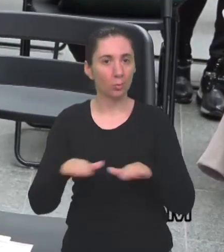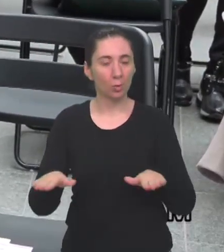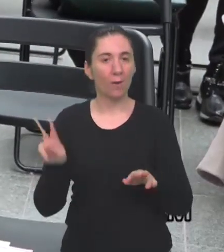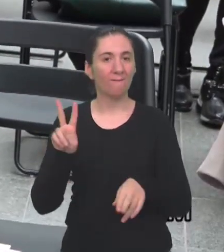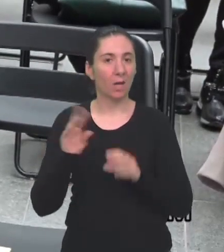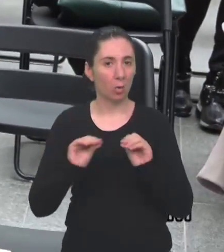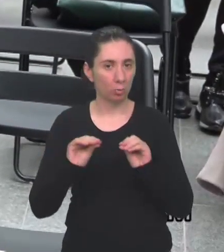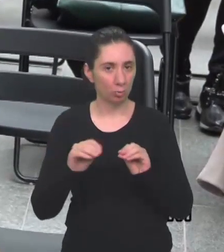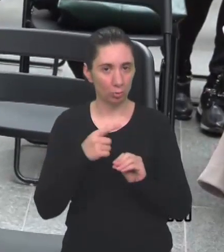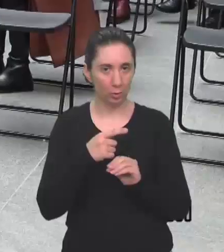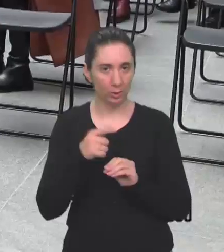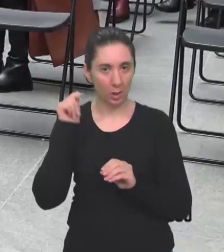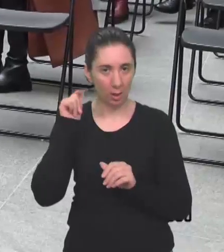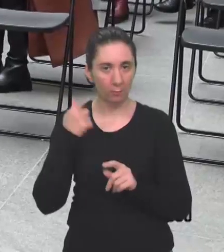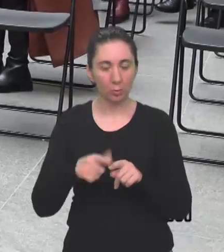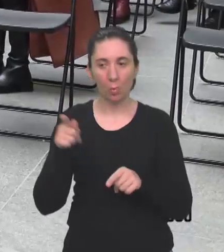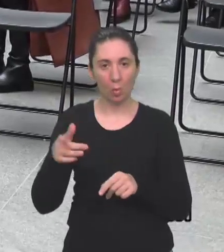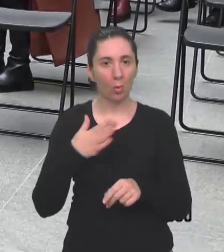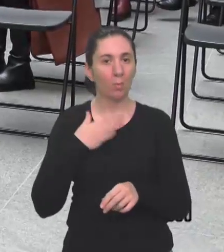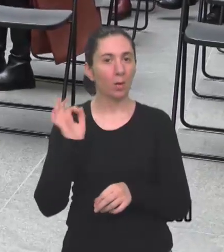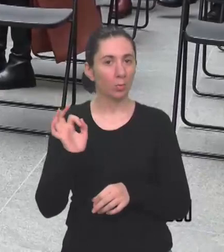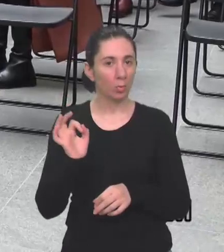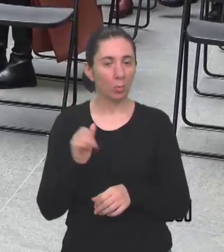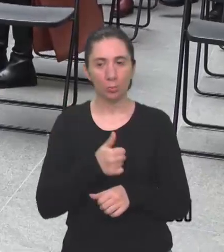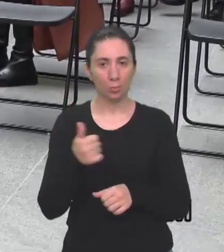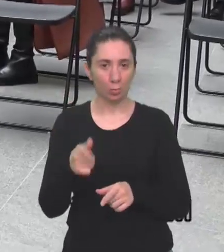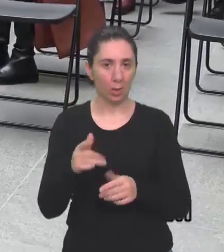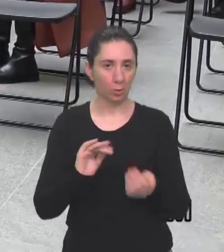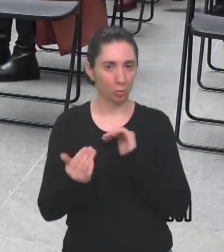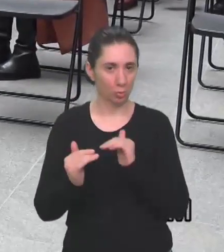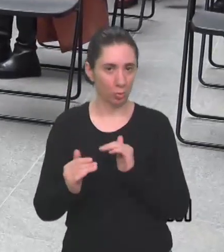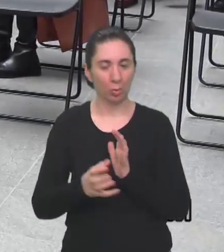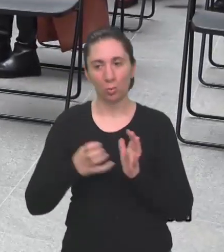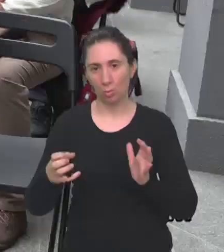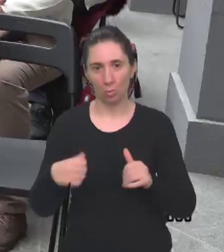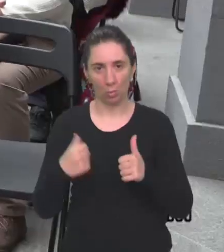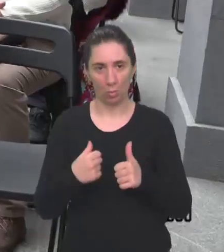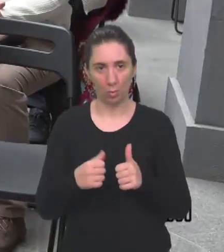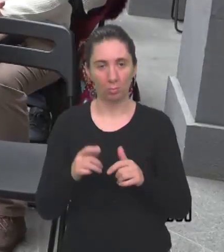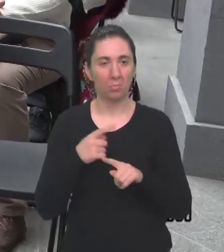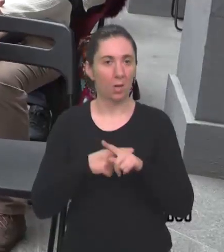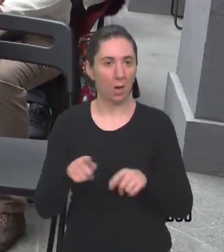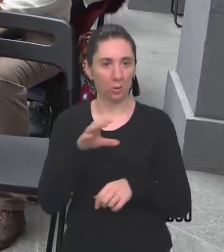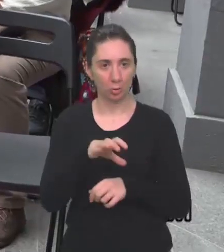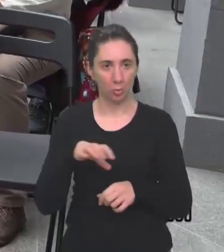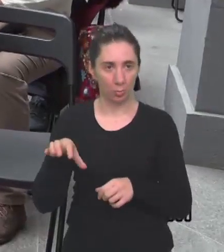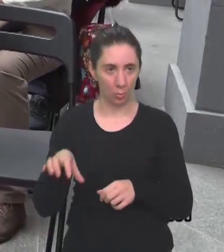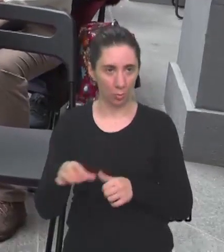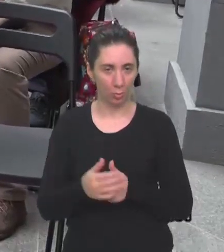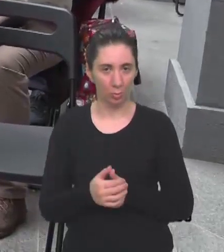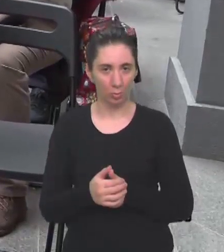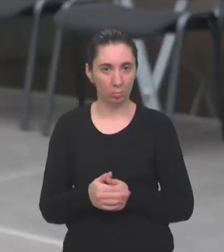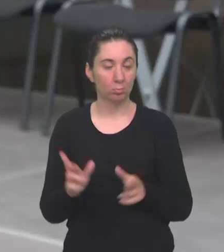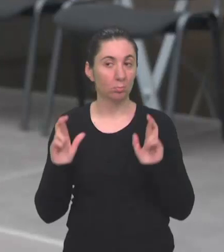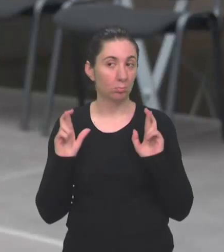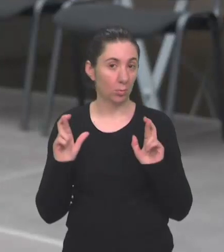na Veleučilištu u Karlovcu, jer s Veleučilištem inače imaju izuzetno dobru suradnju već duže niz godina na različitim područjima.